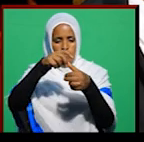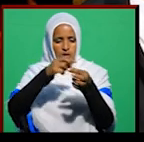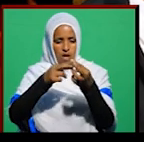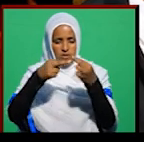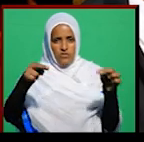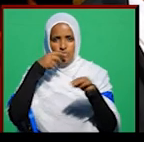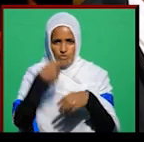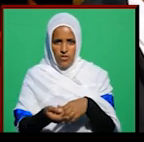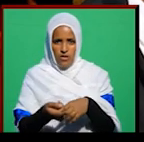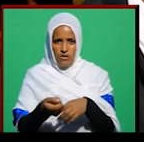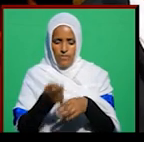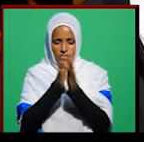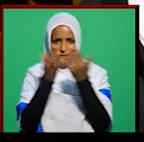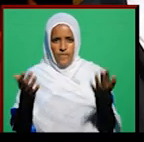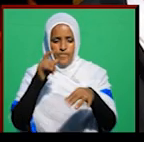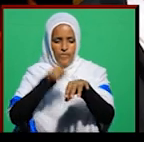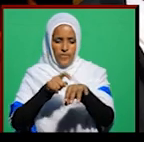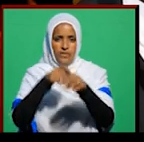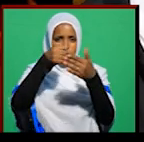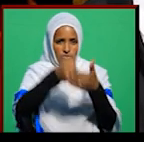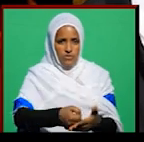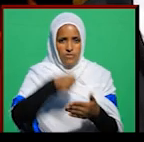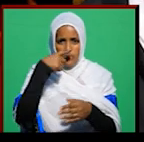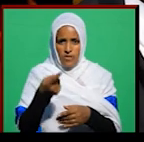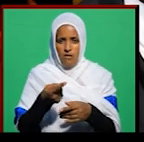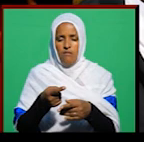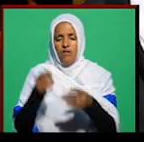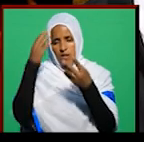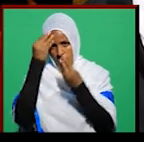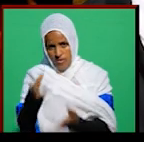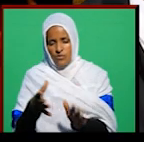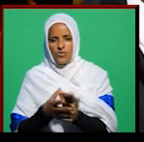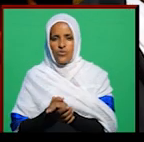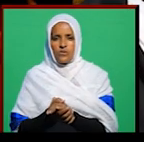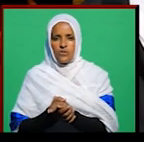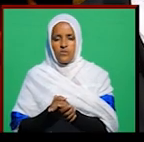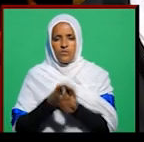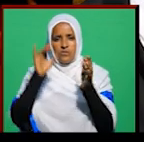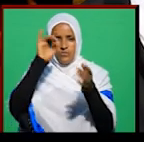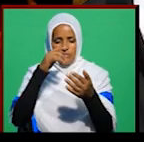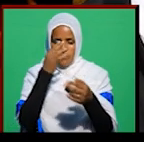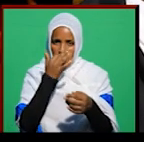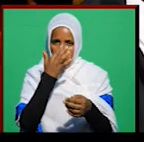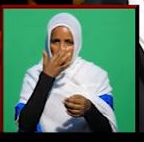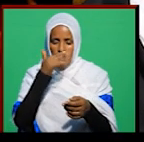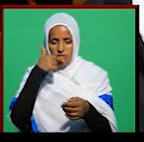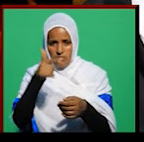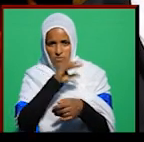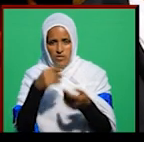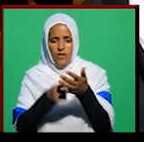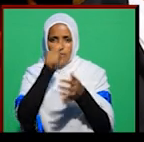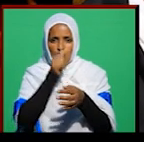አውራጣቱን አሰረችው ይለናል መጽሐፍ። ለጊዜው እንዲያጸናው ብላ ምታት እንዳይደለ ለማሳወቅ በዛራ ልማድ